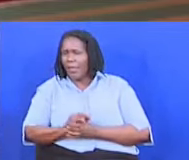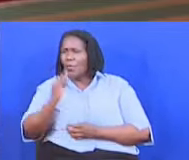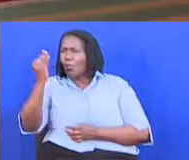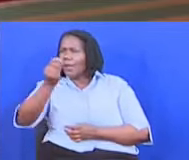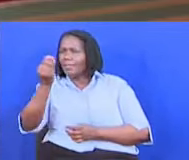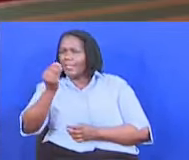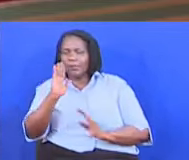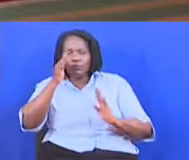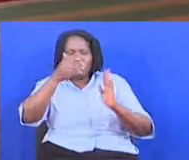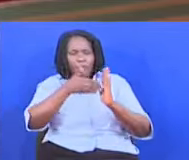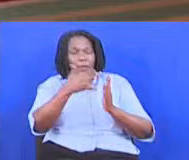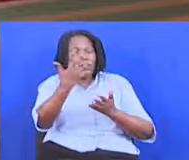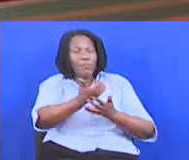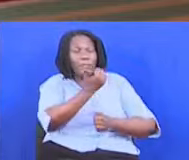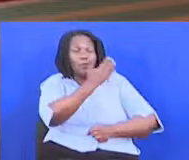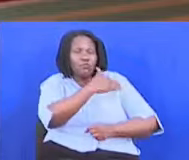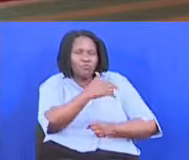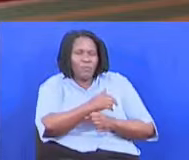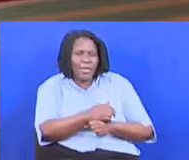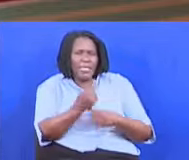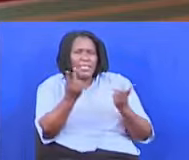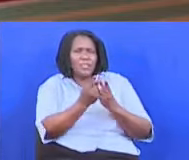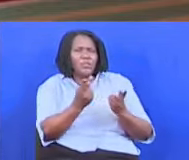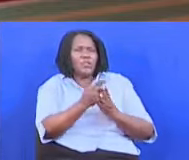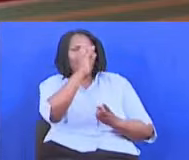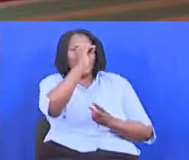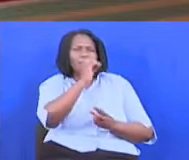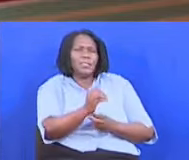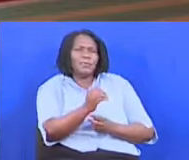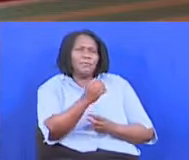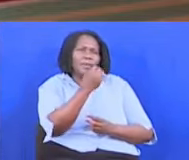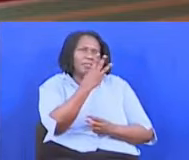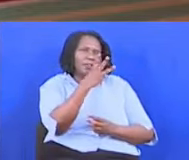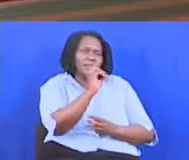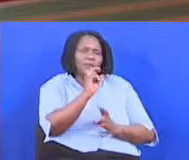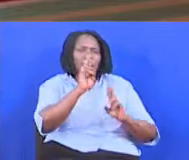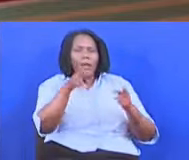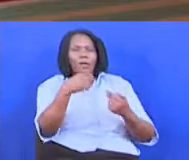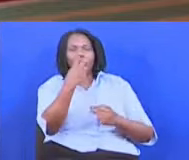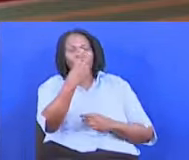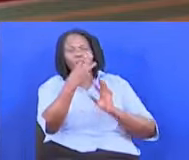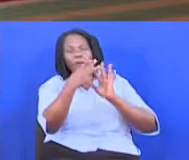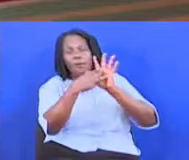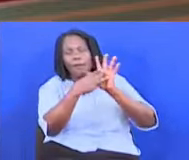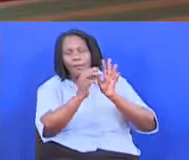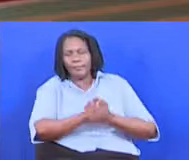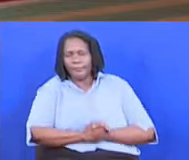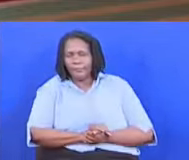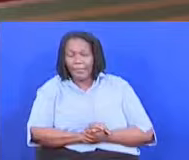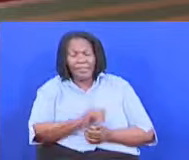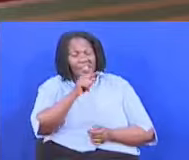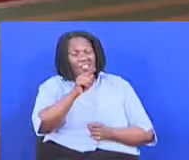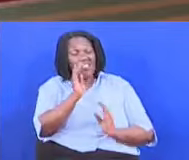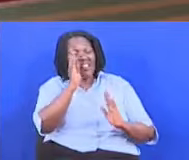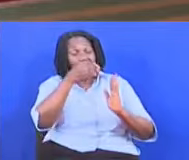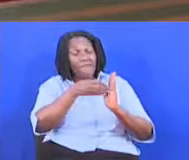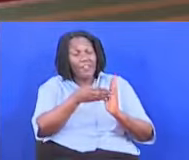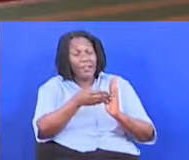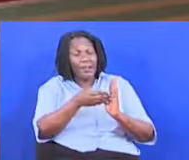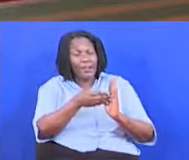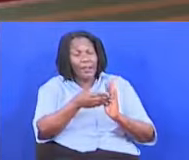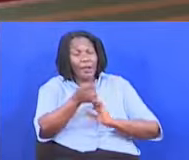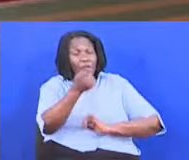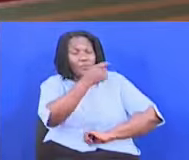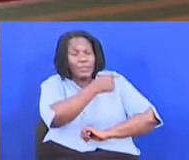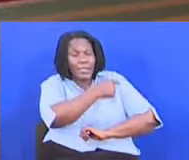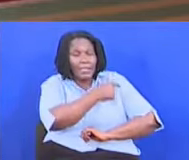kupata huduma ni kama asilimia tu 30-28. Kwa hiyo watu wengi na hao wanaokwenda hospitali kupata huduma,